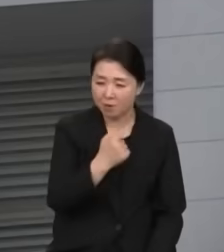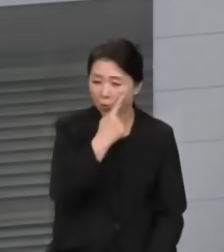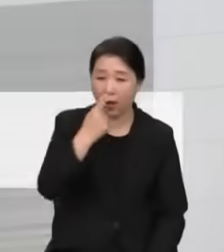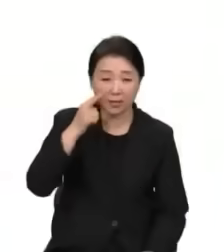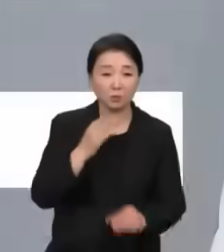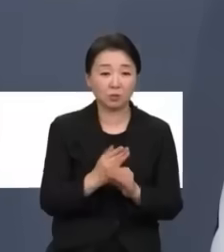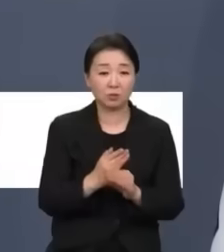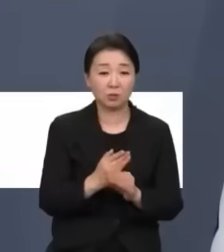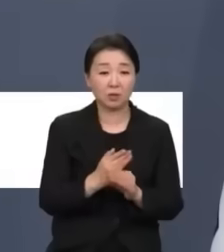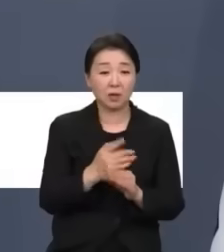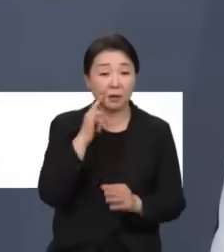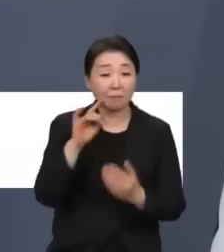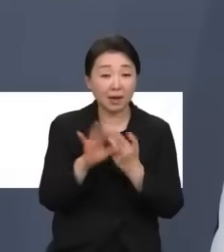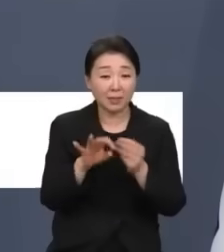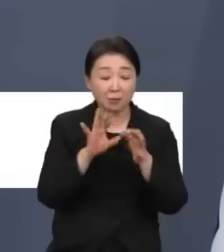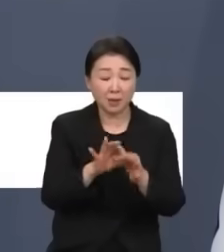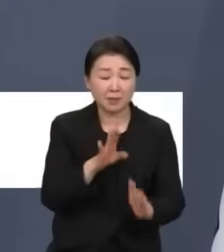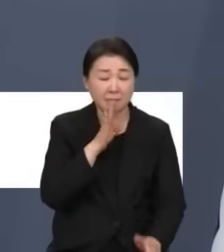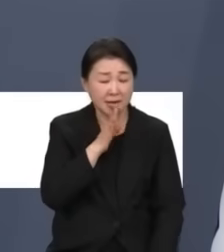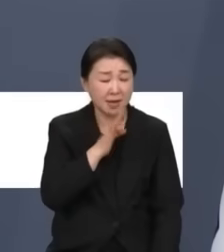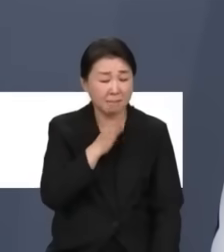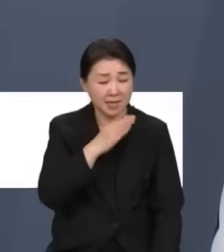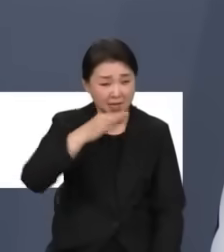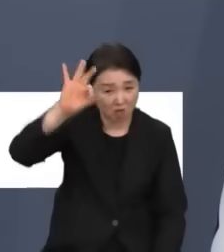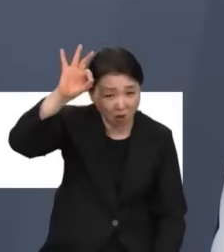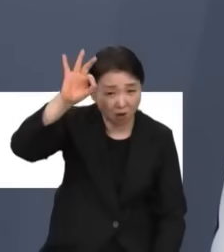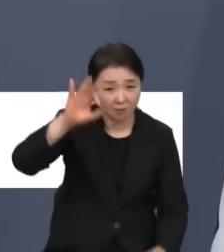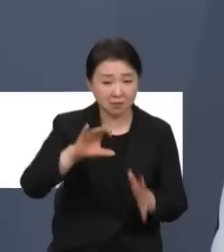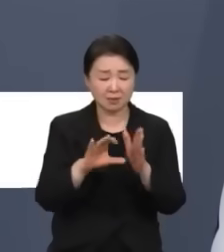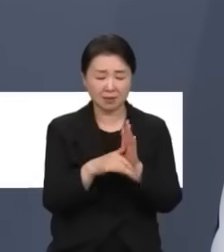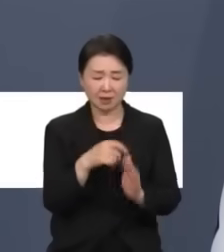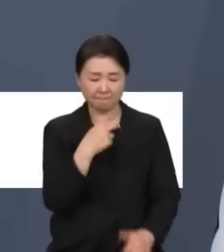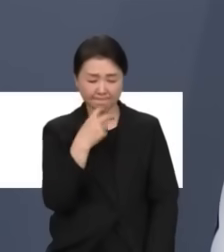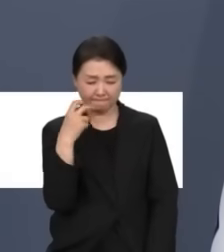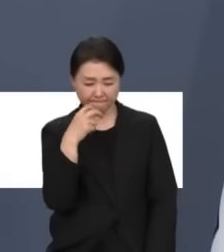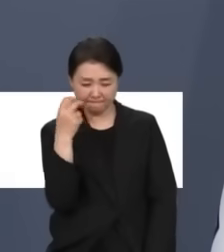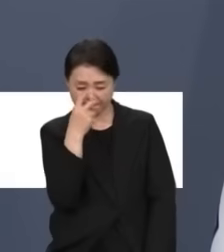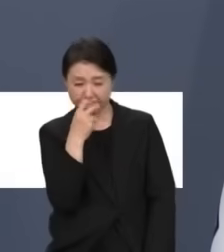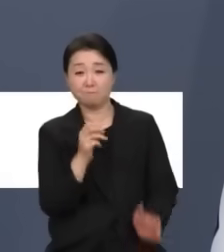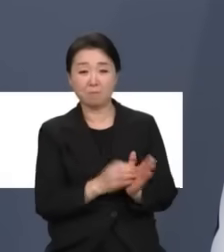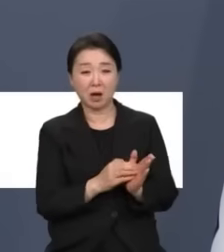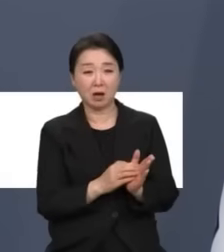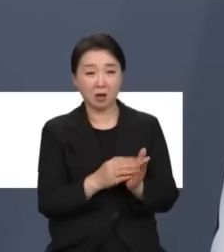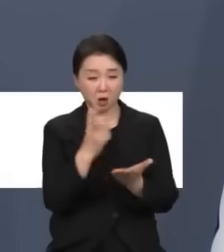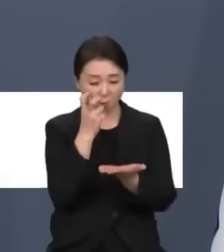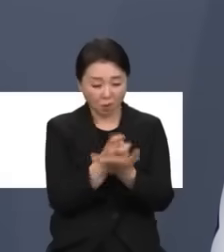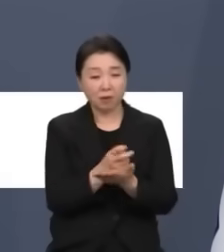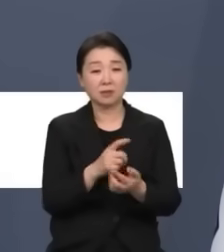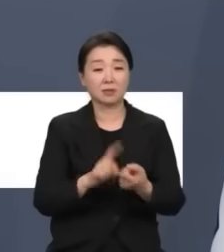만일 관련된 사안이 인지되면 철저히 조사한 후 원칙에 따라